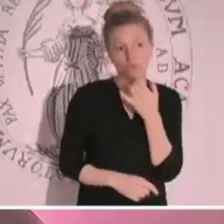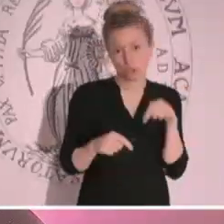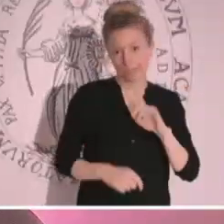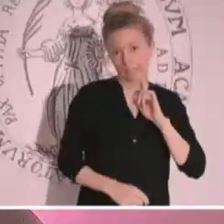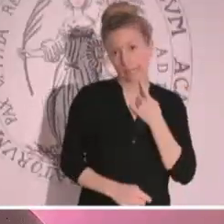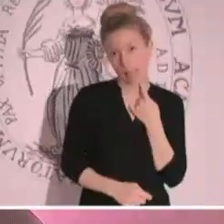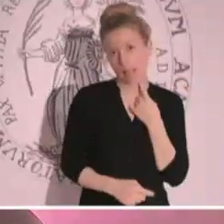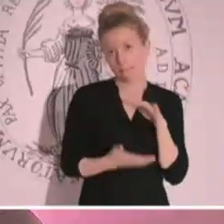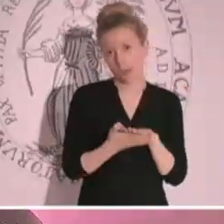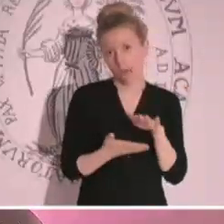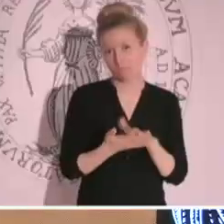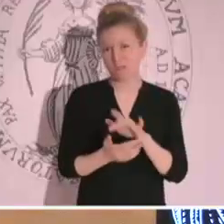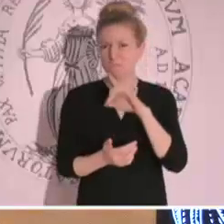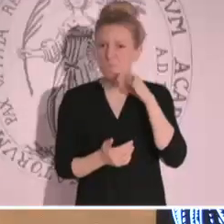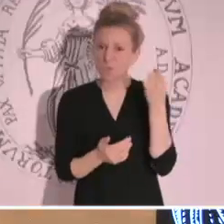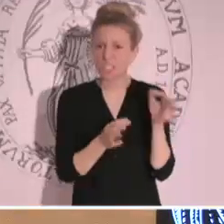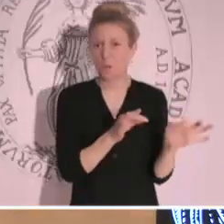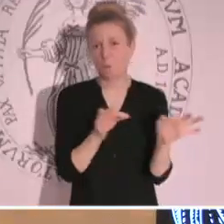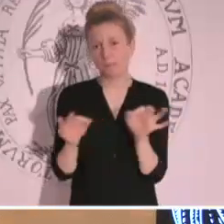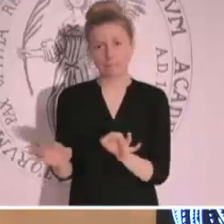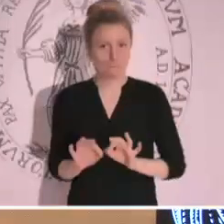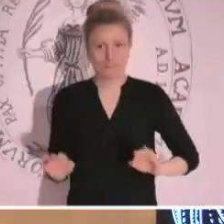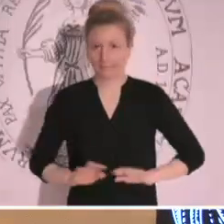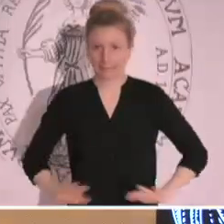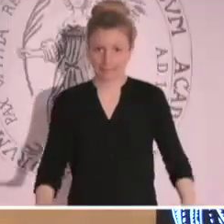auch. Also wir haben hier wirklich das Glück, dass wir viele